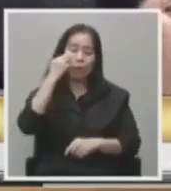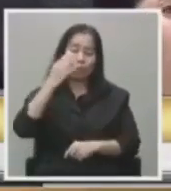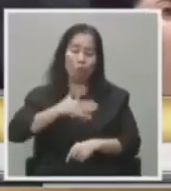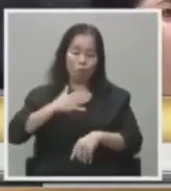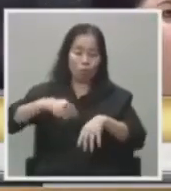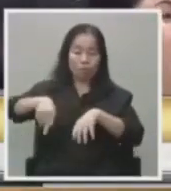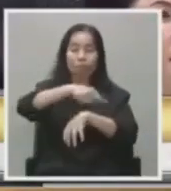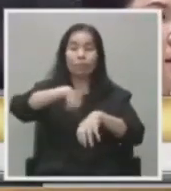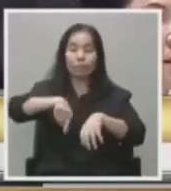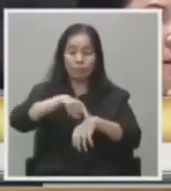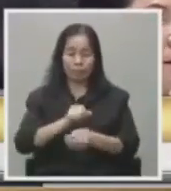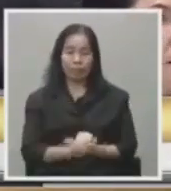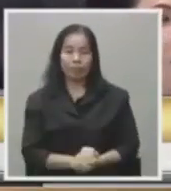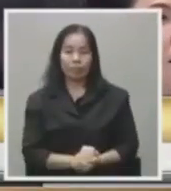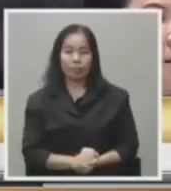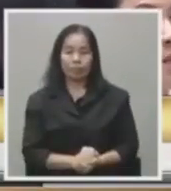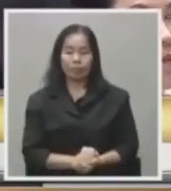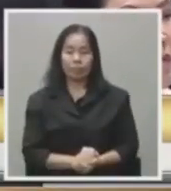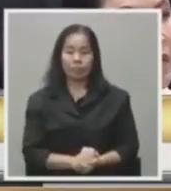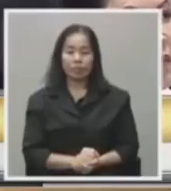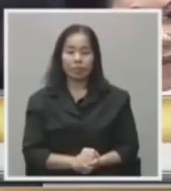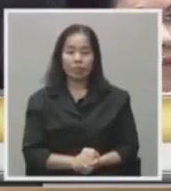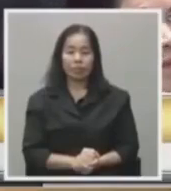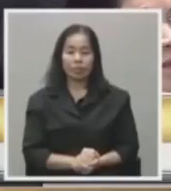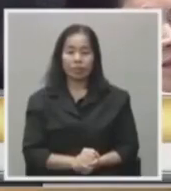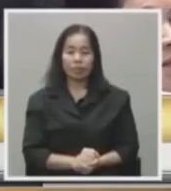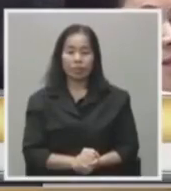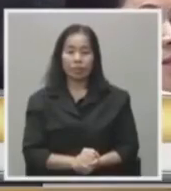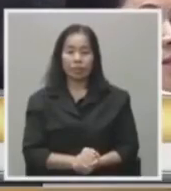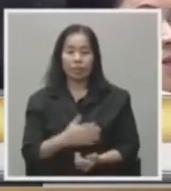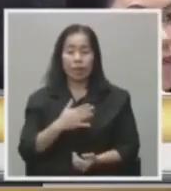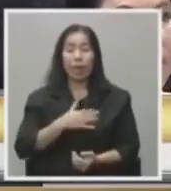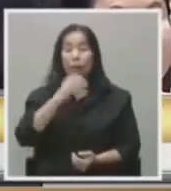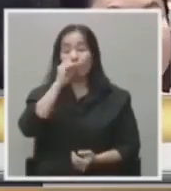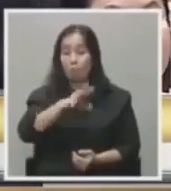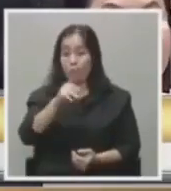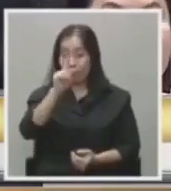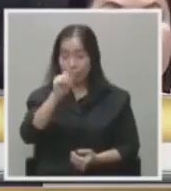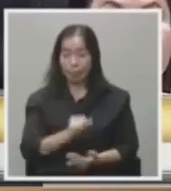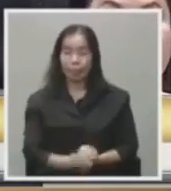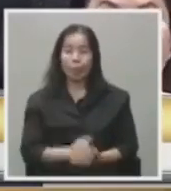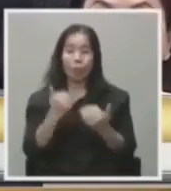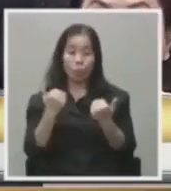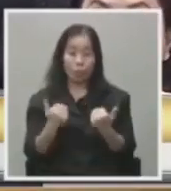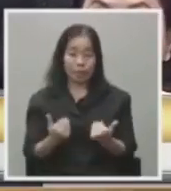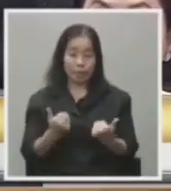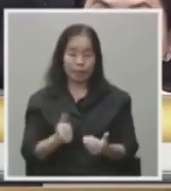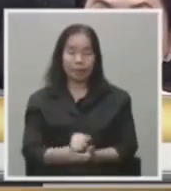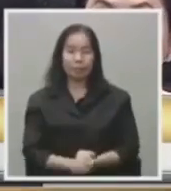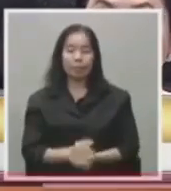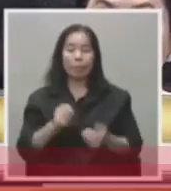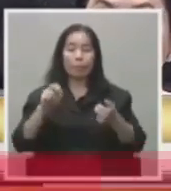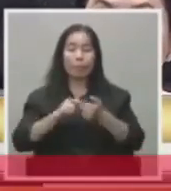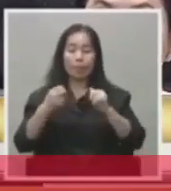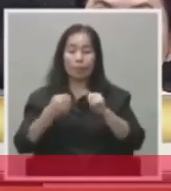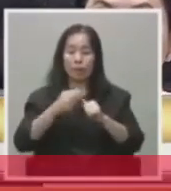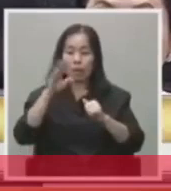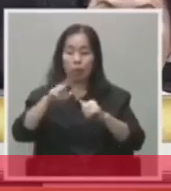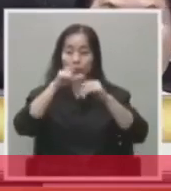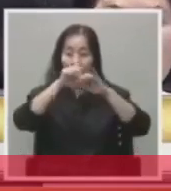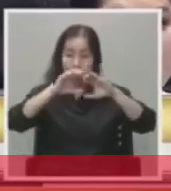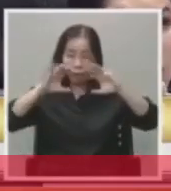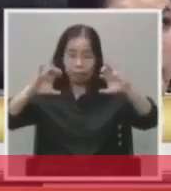พี่น้องครับท่านประธานครับผมเรียนท่านประธานนะครับวันนี้เนี่ยปัญหาของรัฐบาลพลเอกประยุท